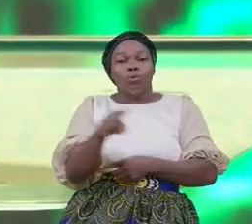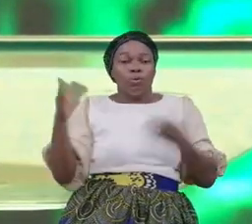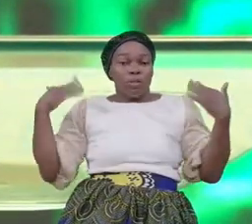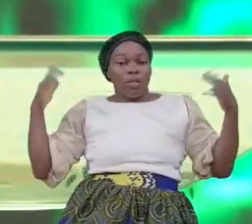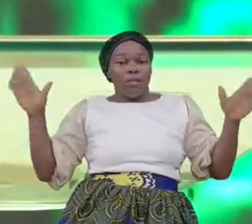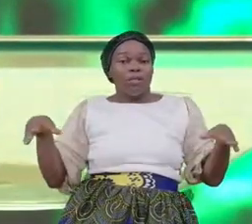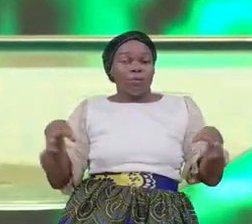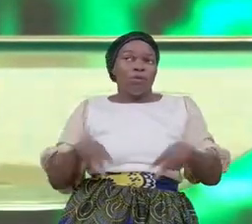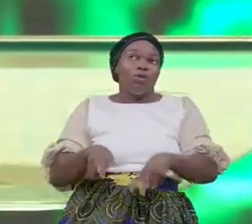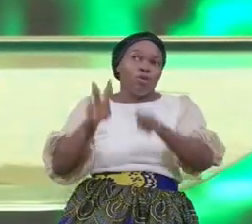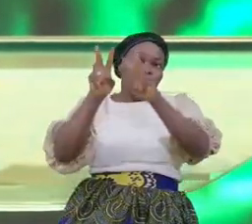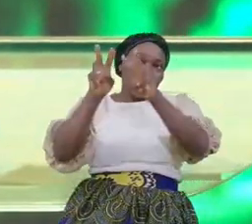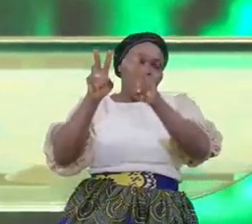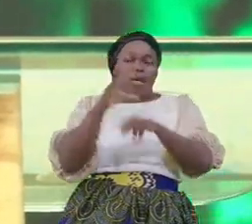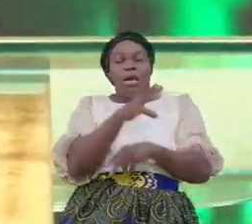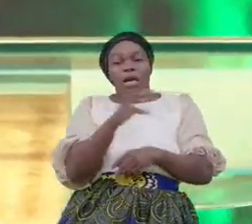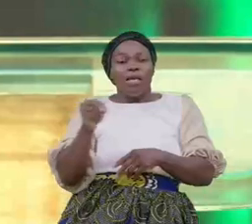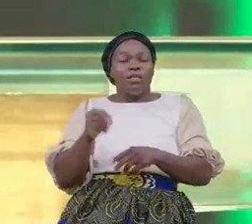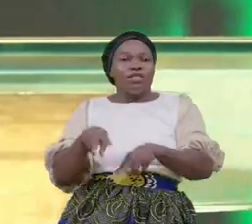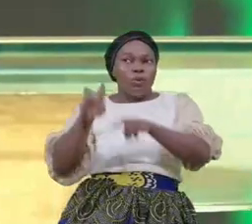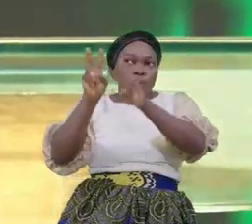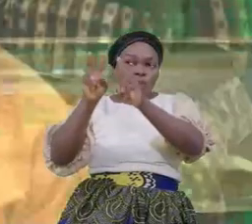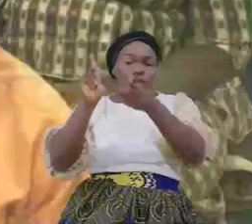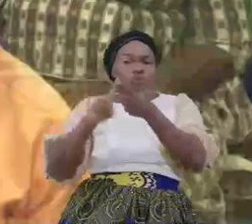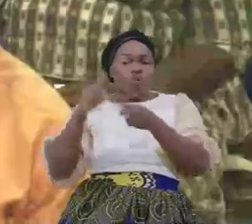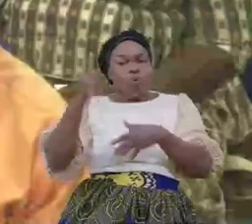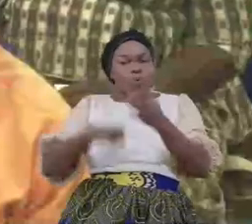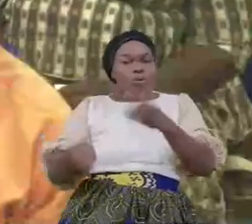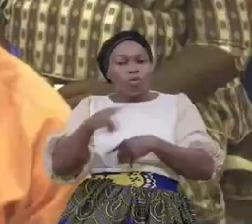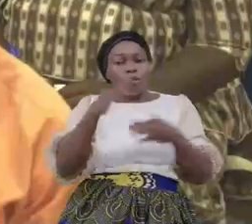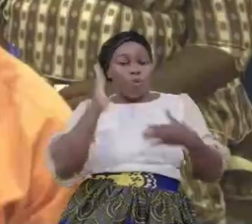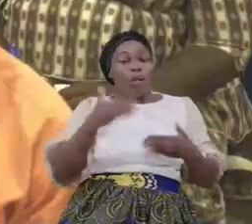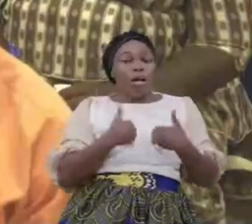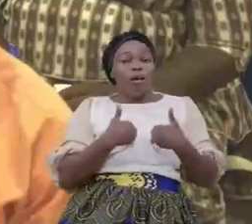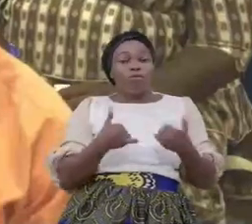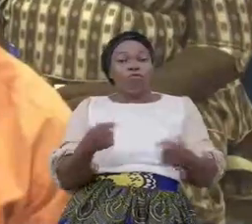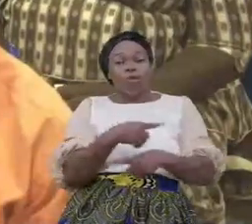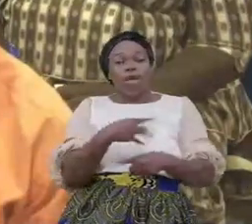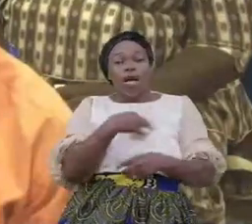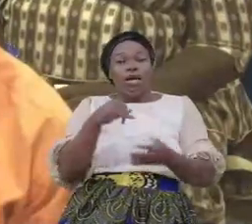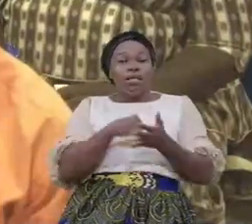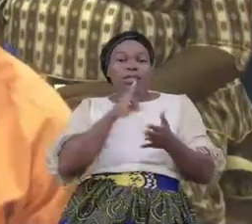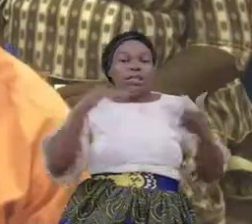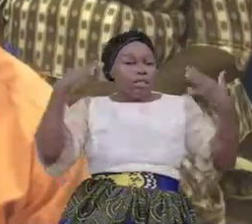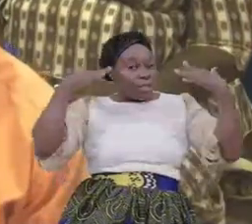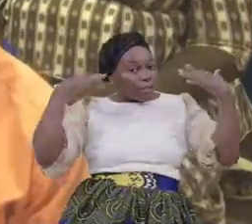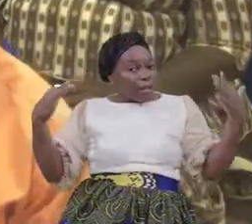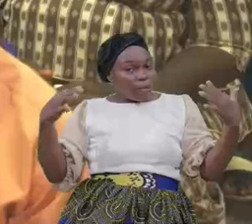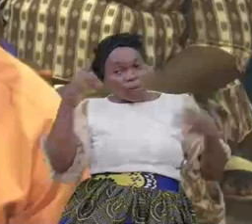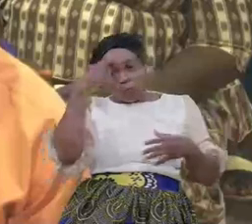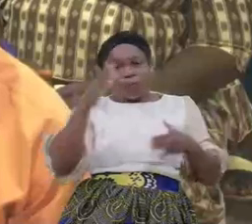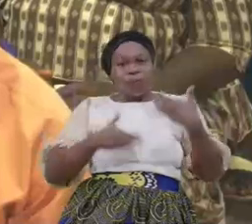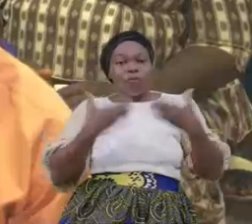qui regardaient ce qu'ils auront, comme ils regardaient ce que vous allez avoir aujourd'hui, ils ont chanté de joie.